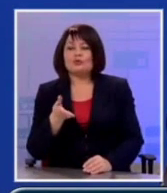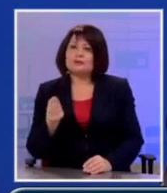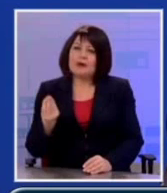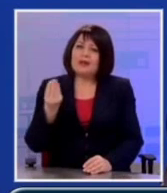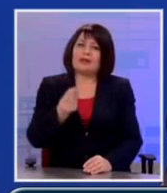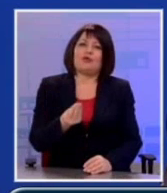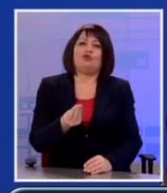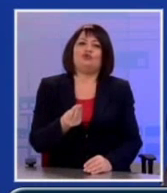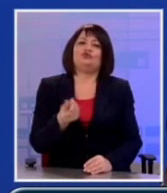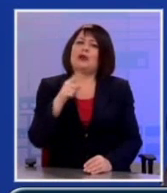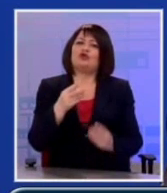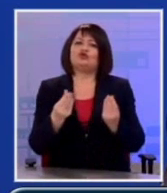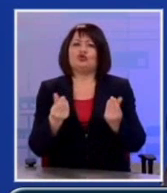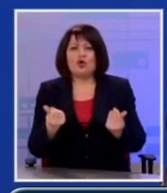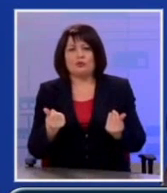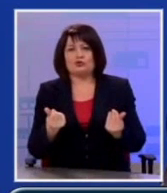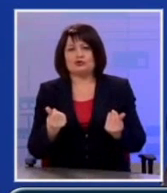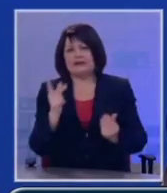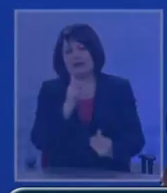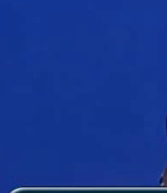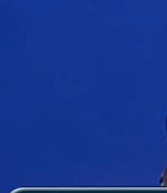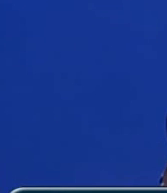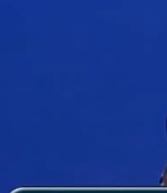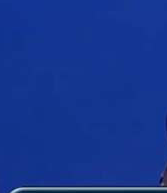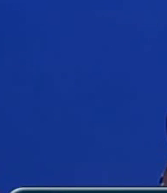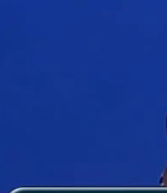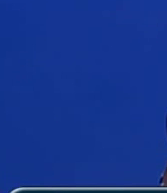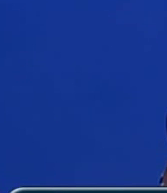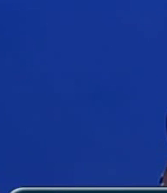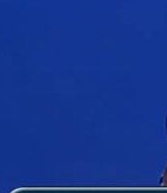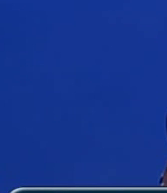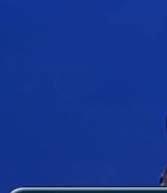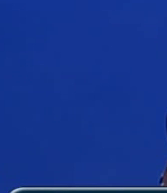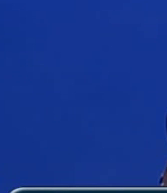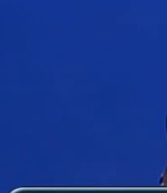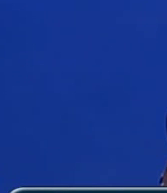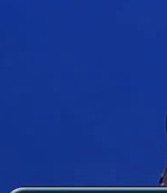προσφέρουν με άλλο τρόπο στην κοινωνία. Την ίδια ώρα που υπάρχει